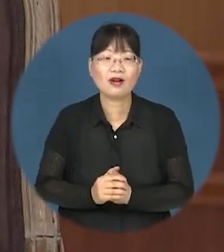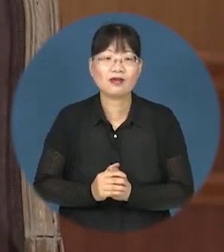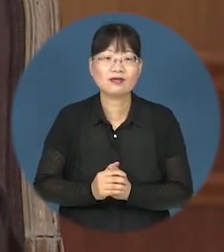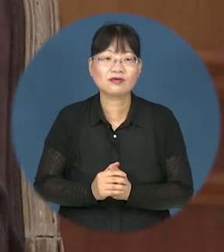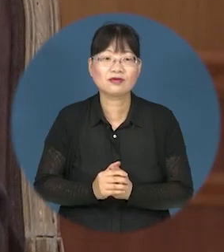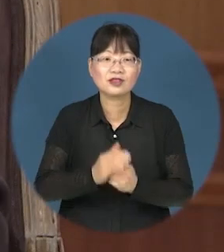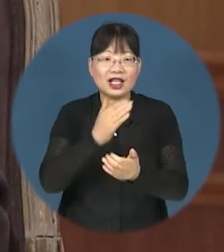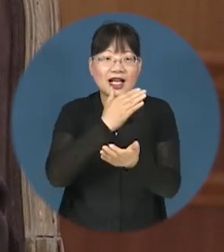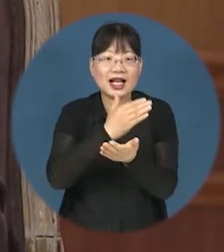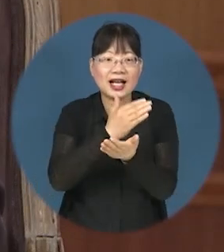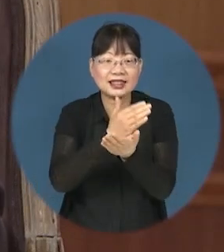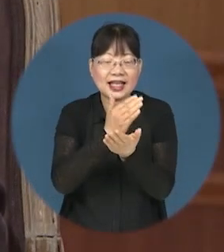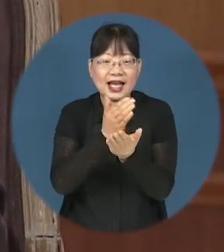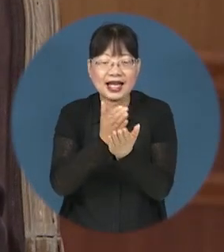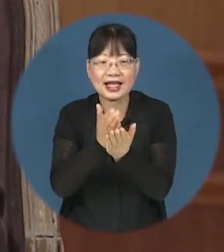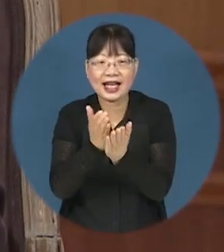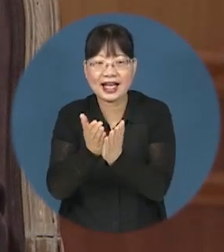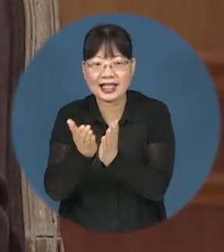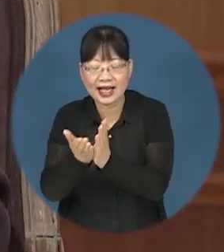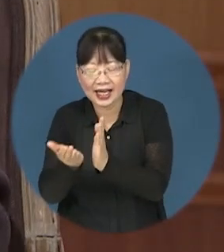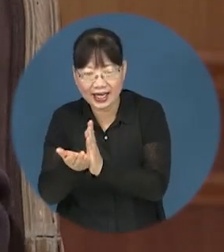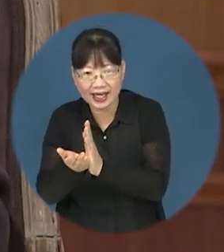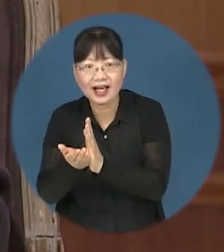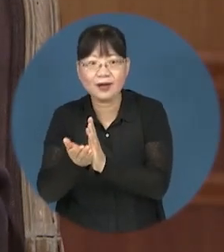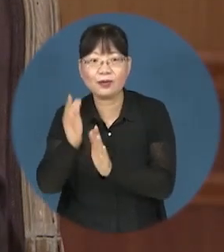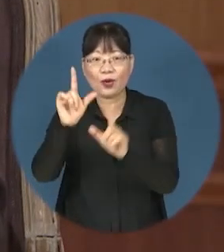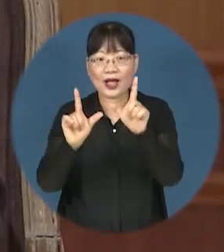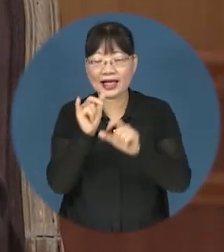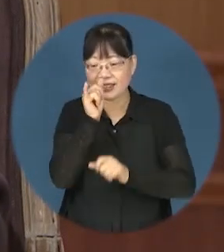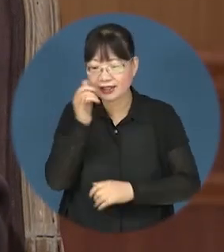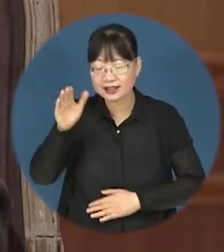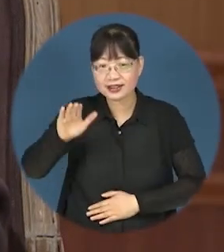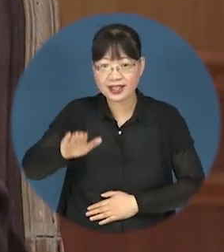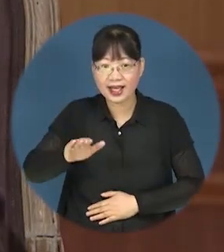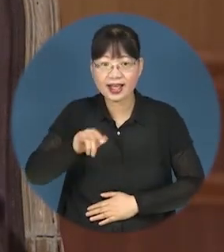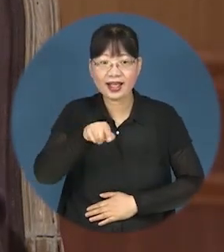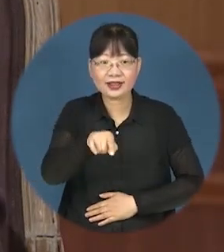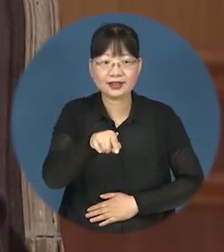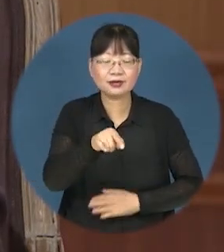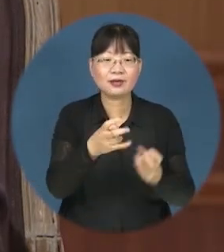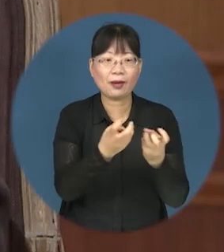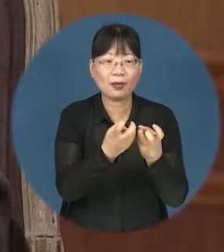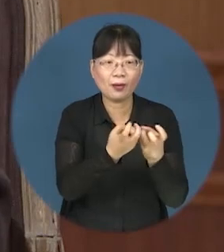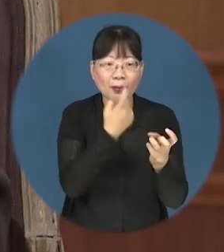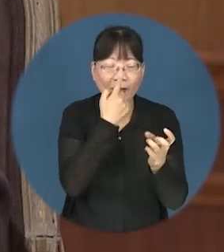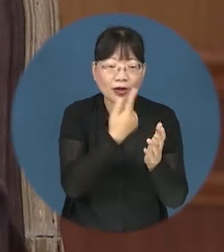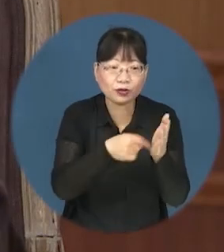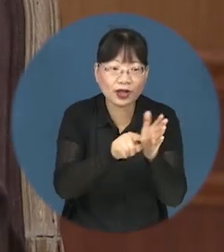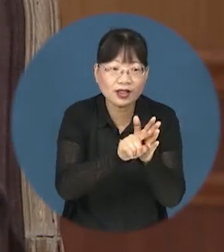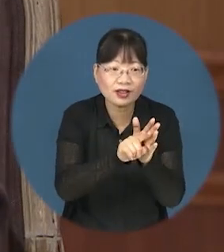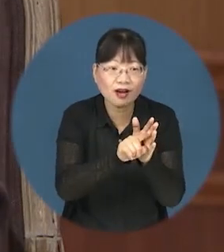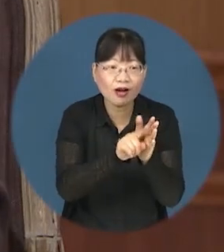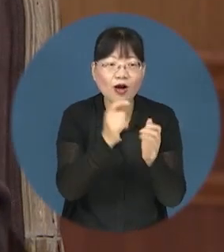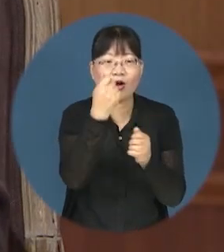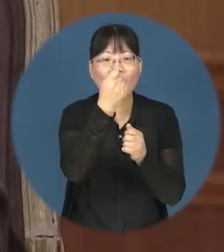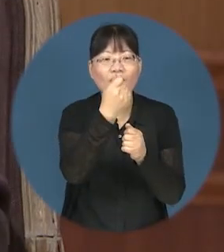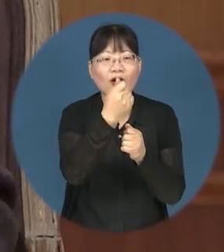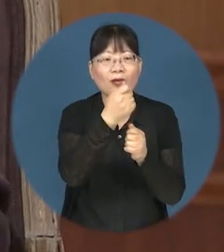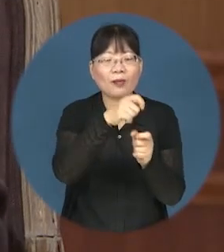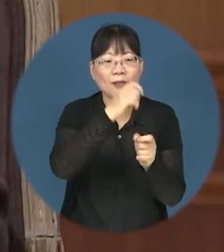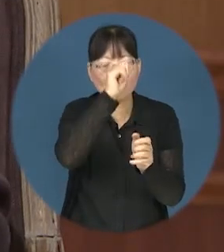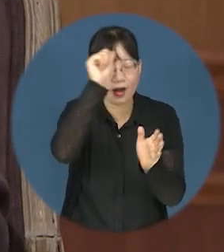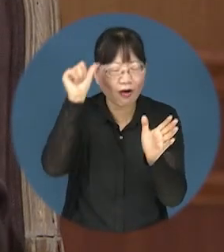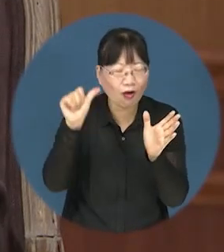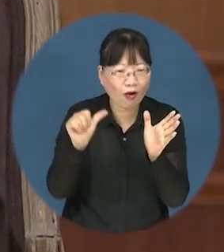한글도 굉장히 다양한 그 시체가 있거든요 그런데 그 그 시 필법을 익히려면 몇 년 또는 몇 십 년